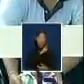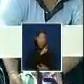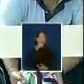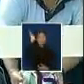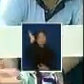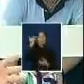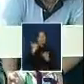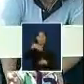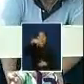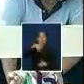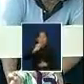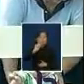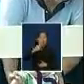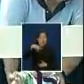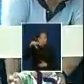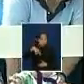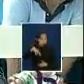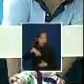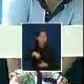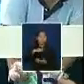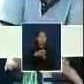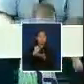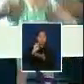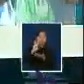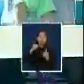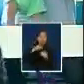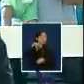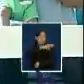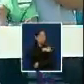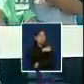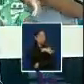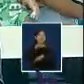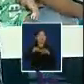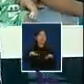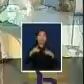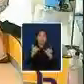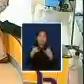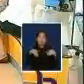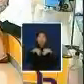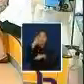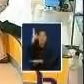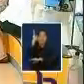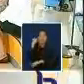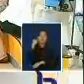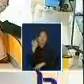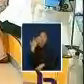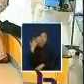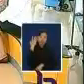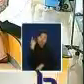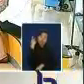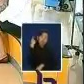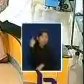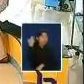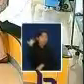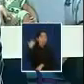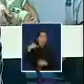สถาบันสุขภาพเด็กแห่งชาติมหาราชินีหรือว่าโรงพยาบาลเด็กนะครับหลังจากที่ในช่วงไม่กี่วันที่ผ่านมานั้นความวิตกกัง